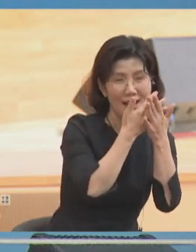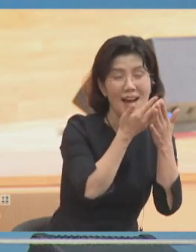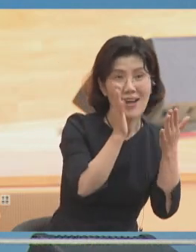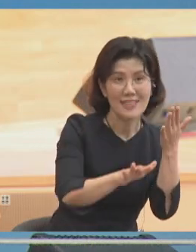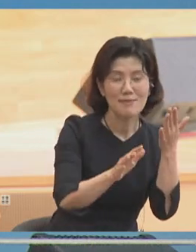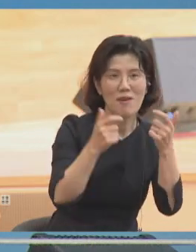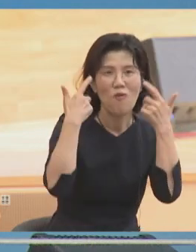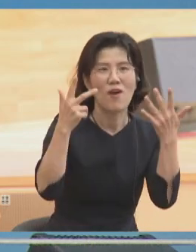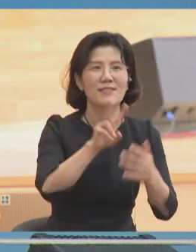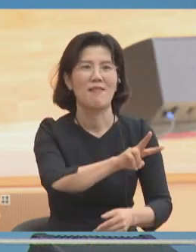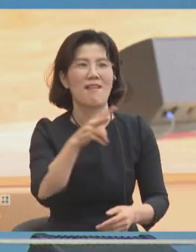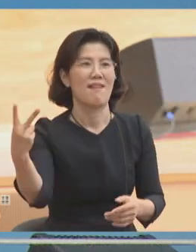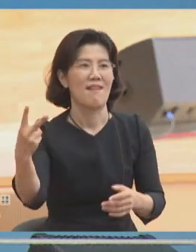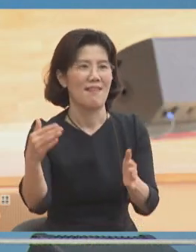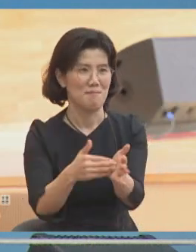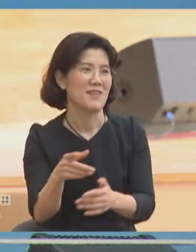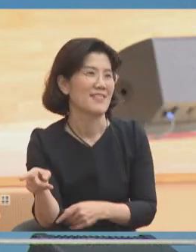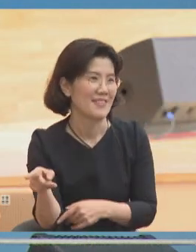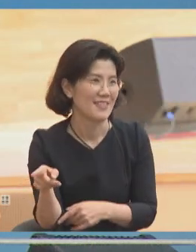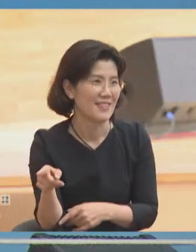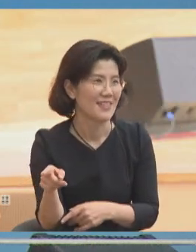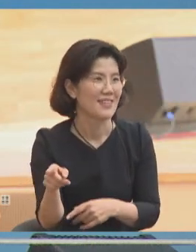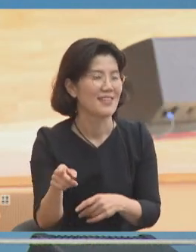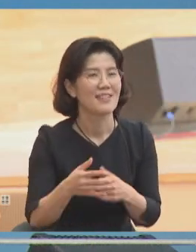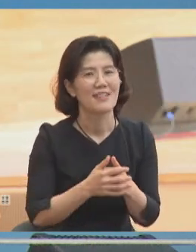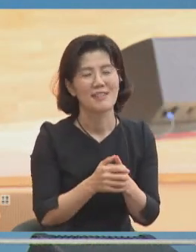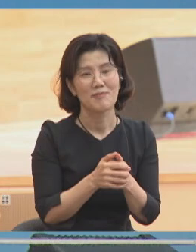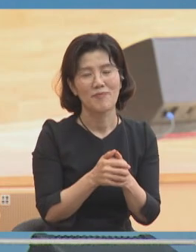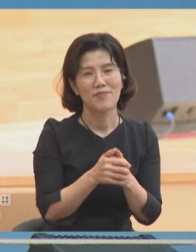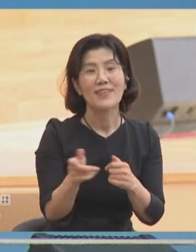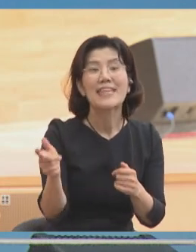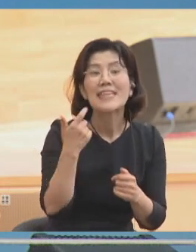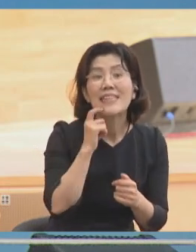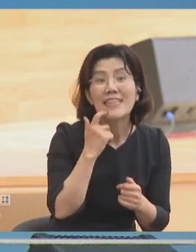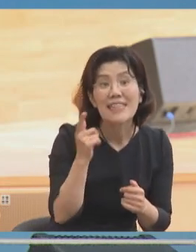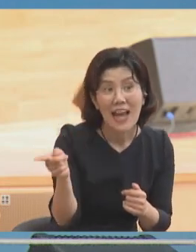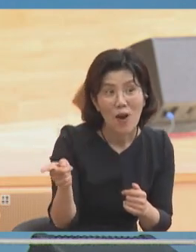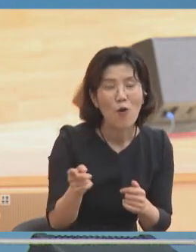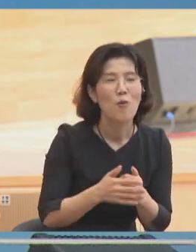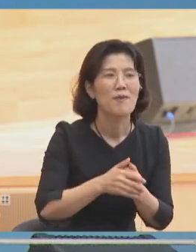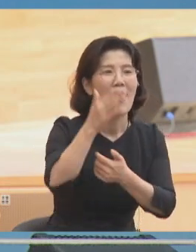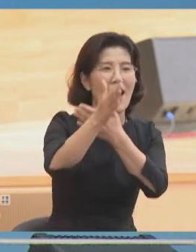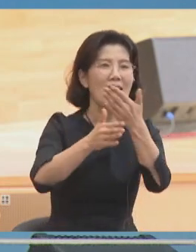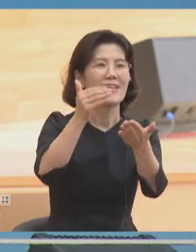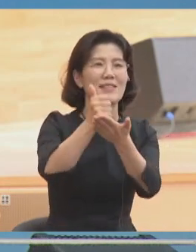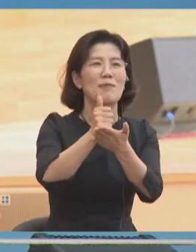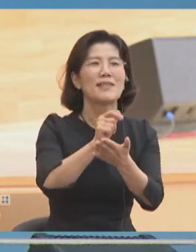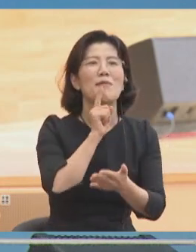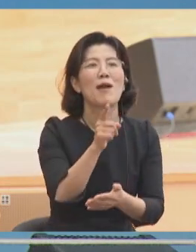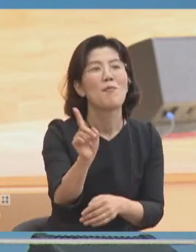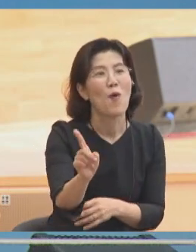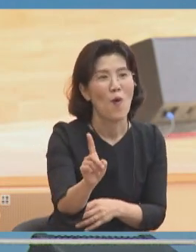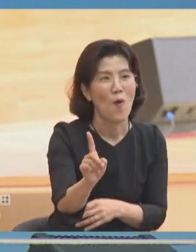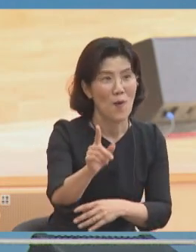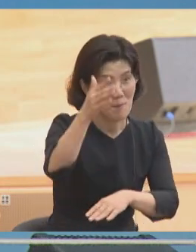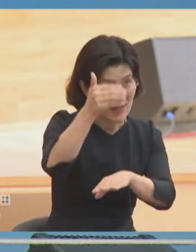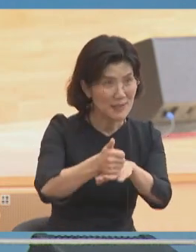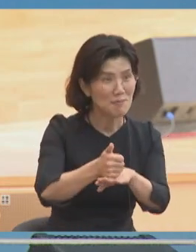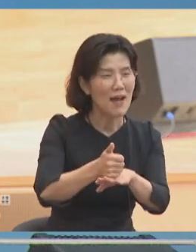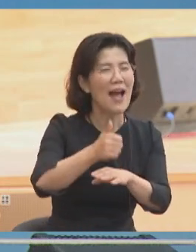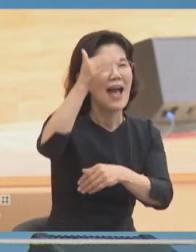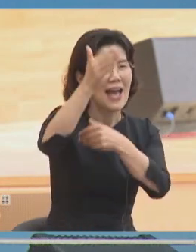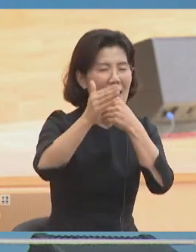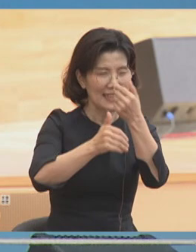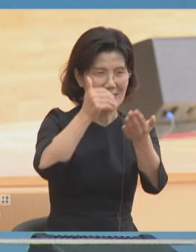확실함으로 탈바꿈되었습니다 여러분 어그러지고 원한이 야의 하나님이 뭐라 부르지 아십니까 끝에 하나님께